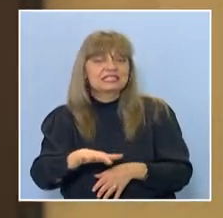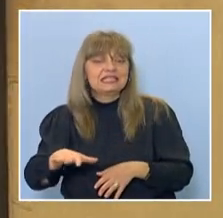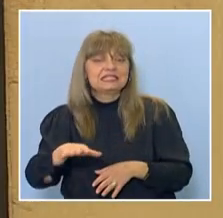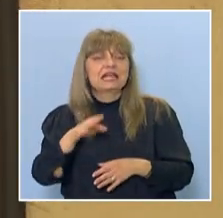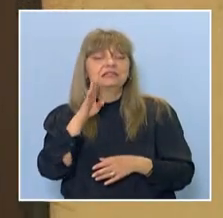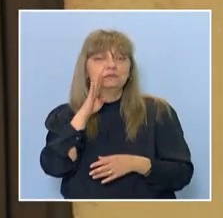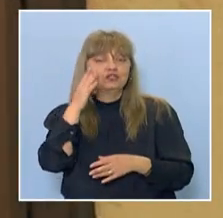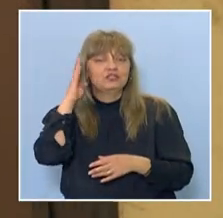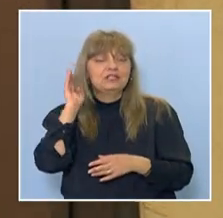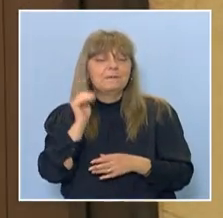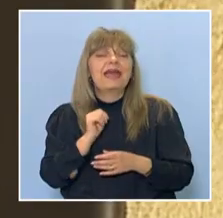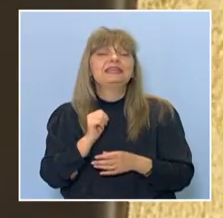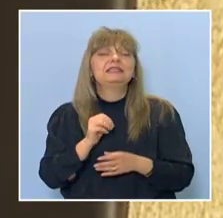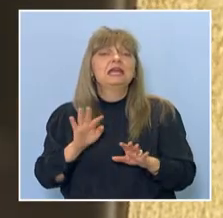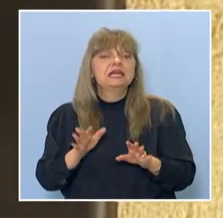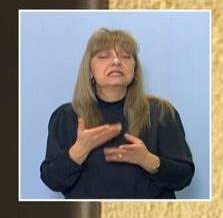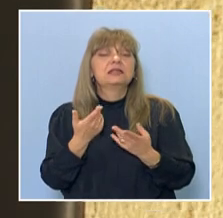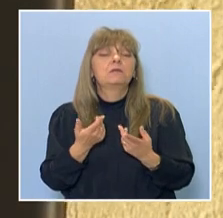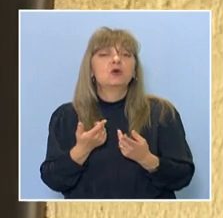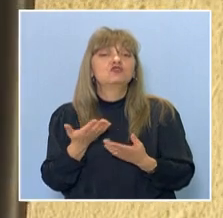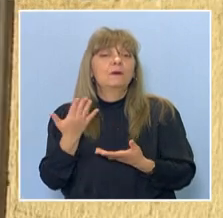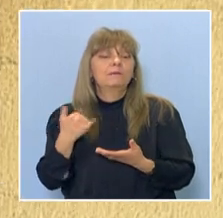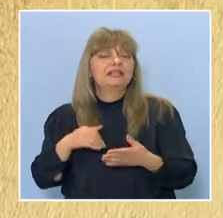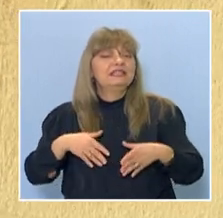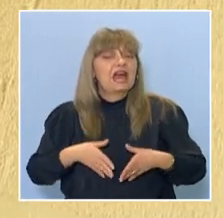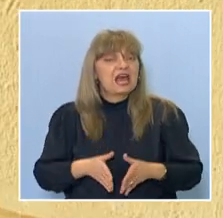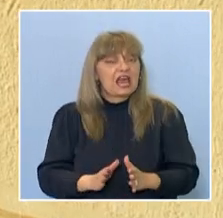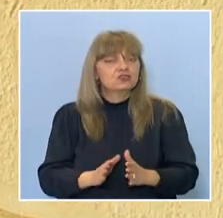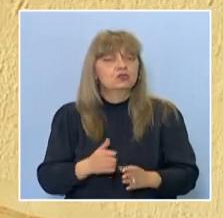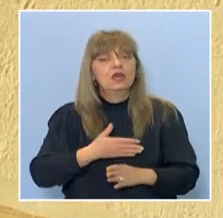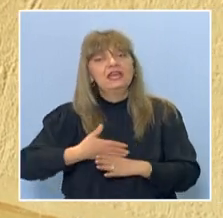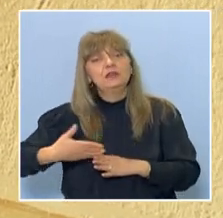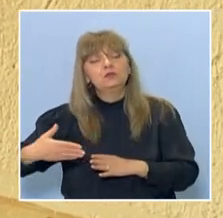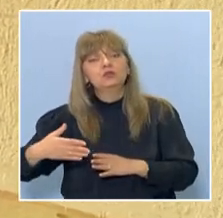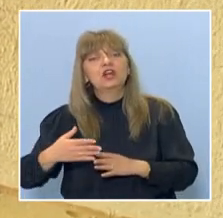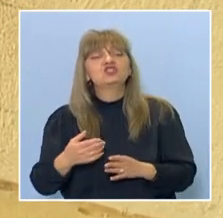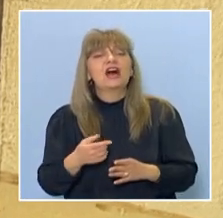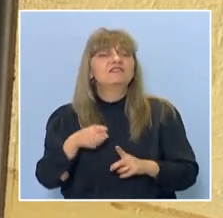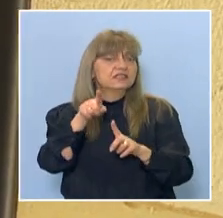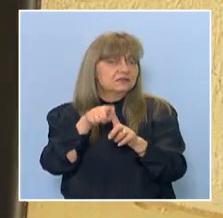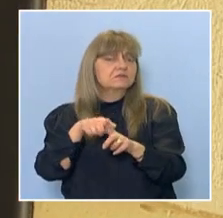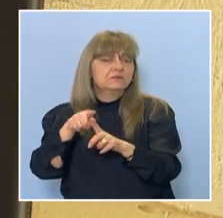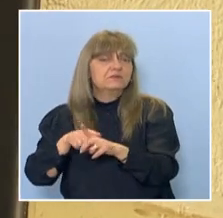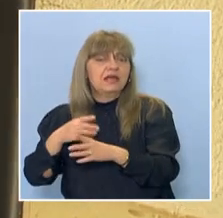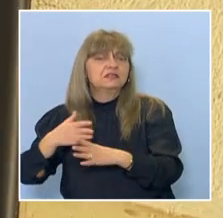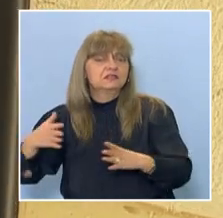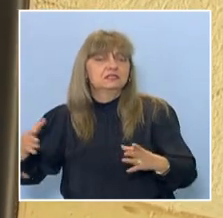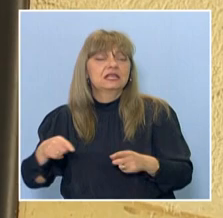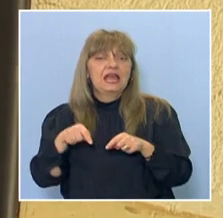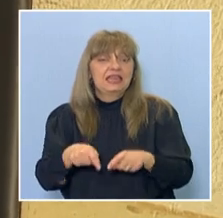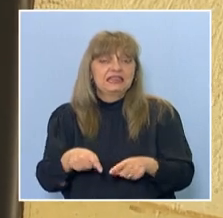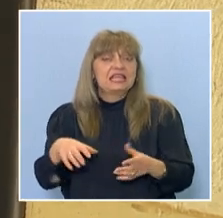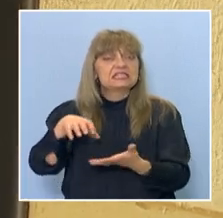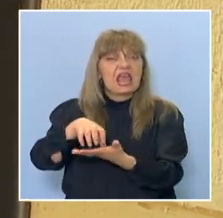в нужда много често започва още преди самото раждане и продължава с месеци. Днес мобилният екип на